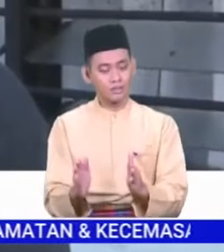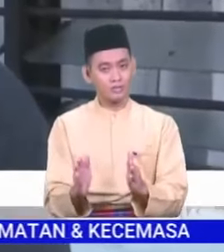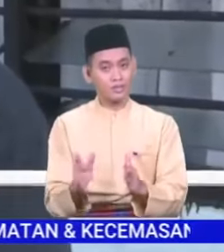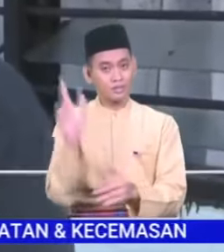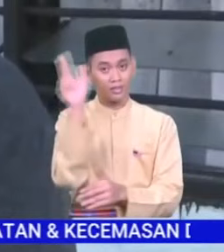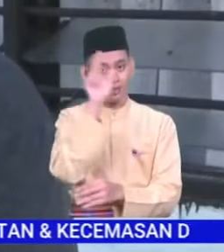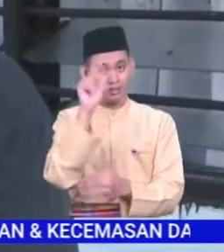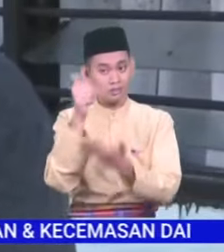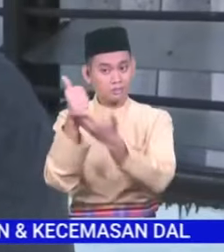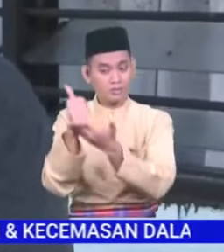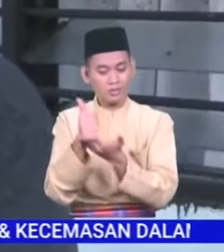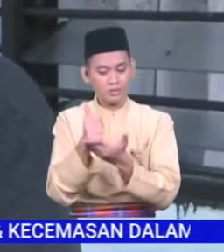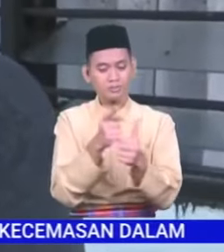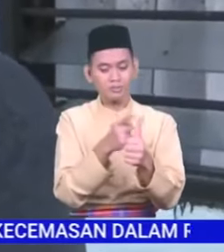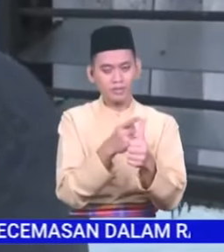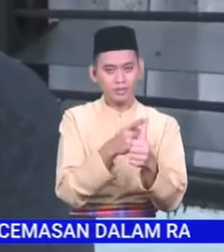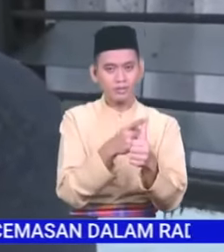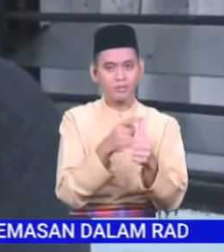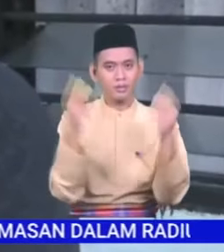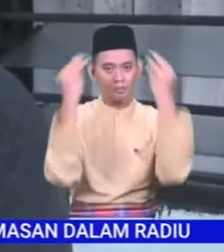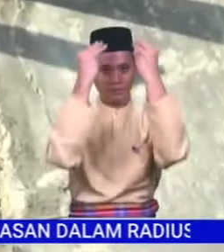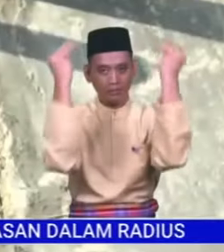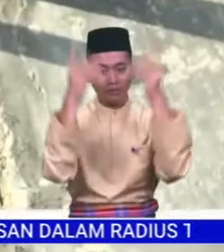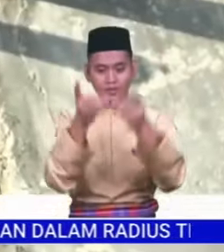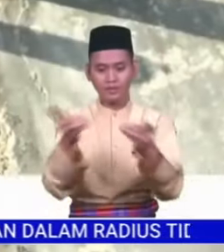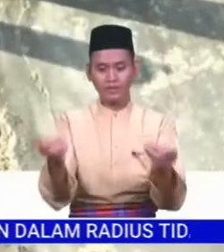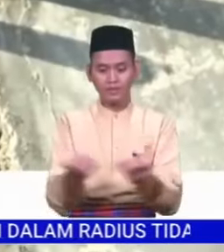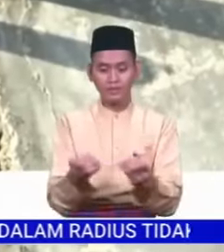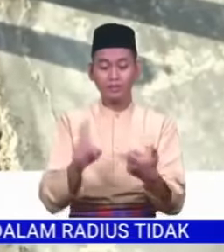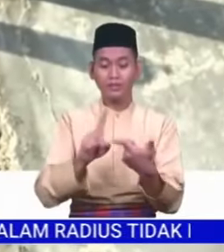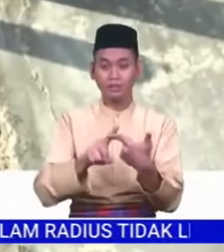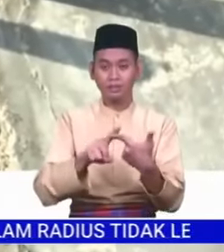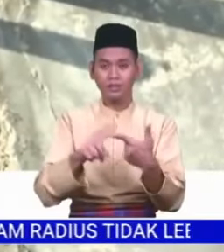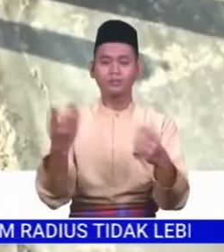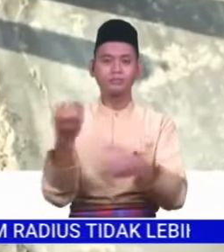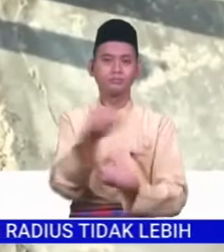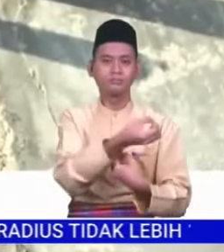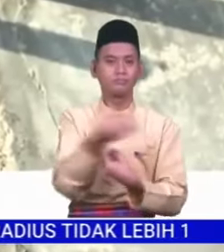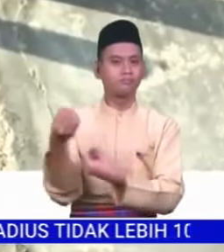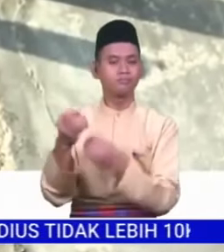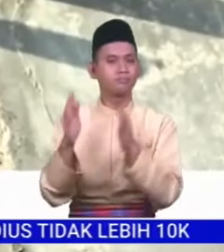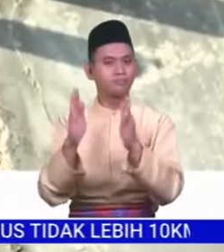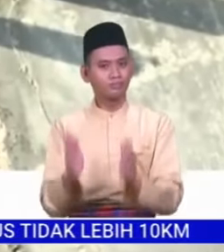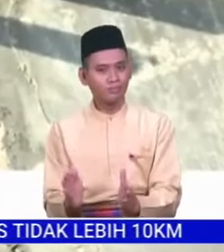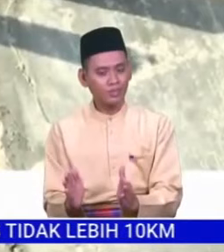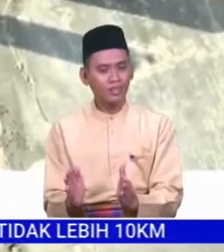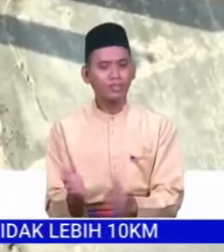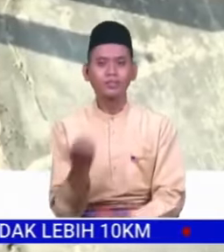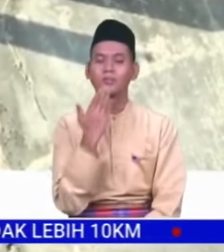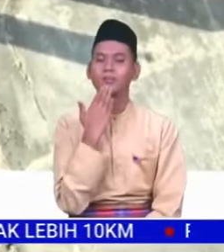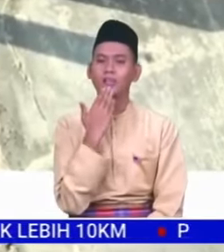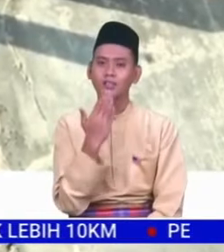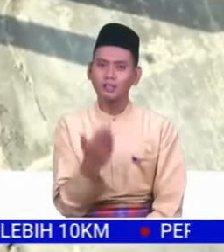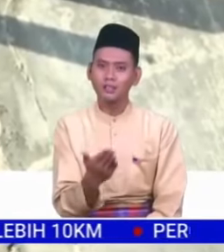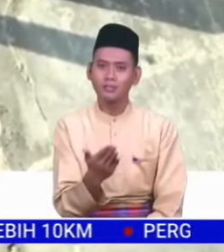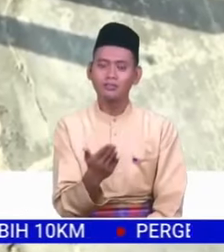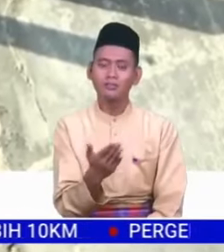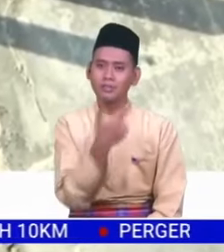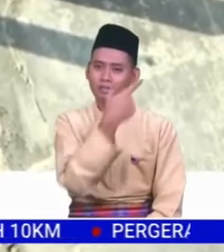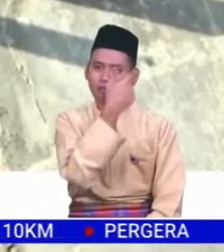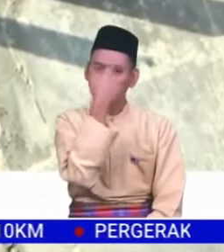daerah Bombay yang jadi apa jadi kata Riedl ini Alhamdulillah Terima kasih namanya hahaha